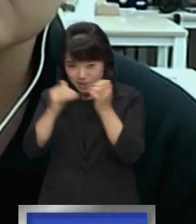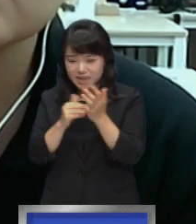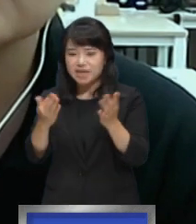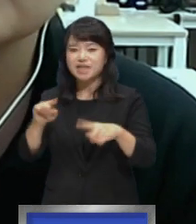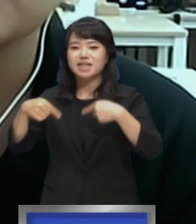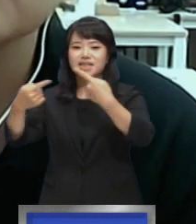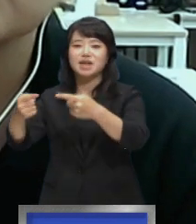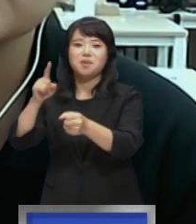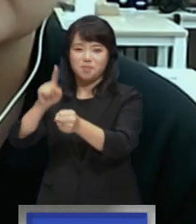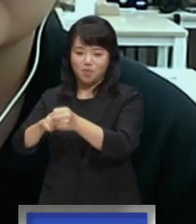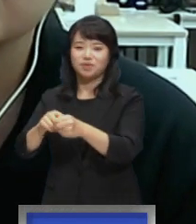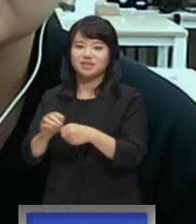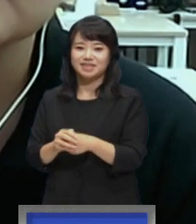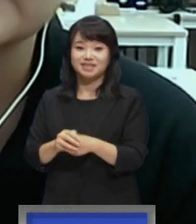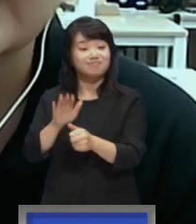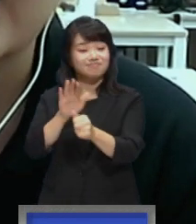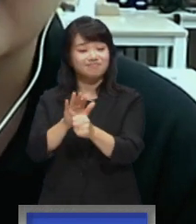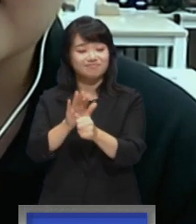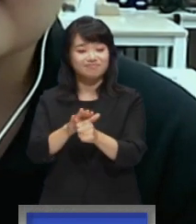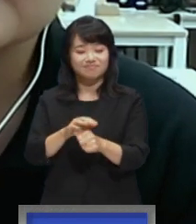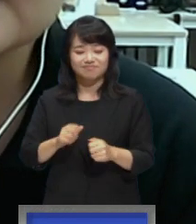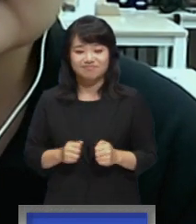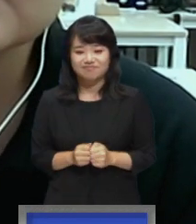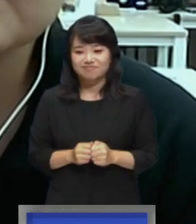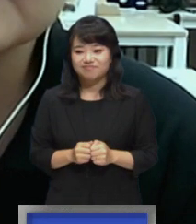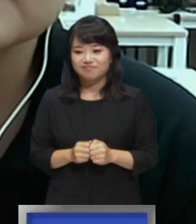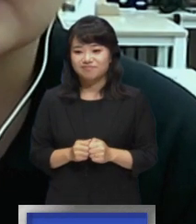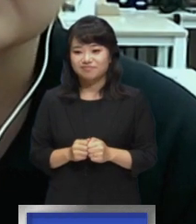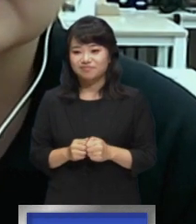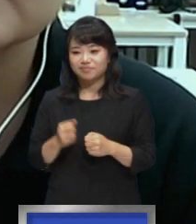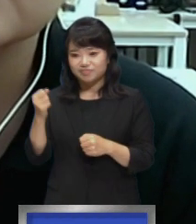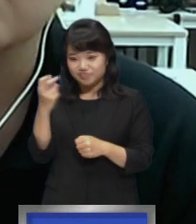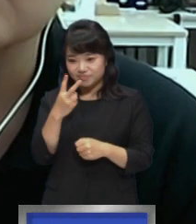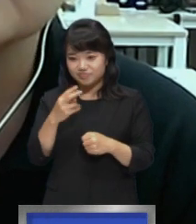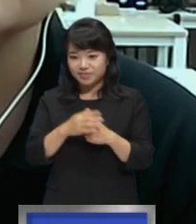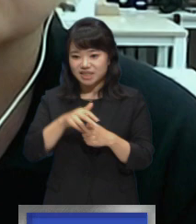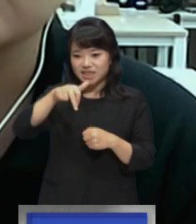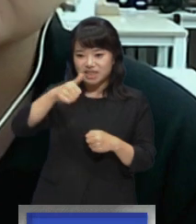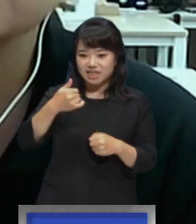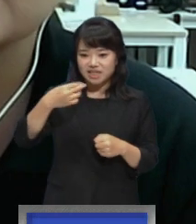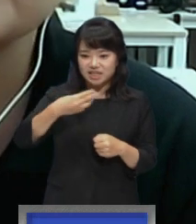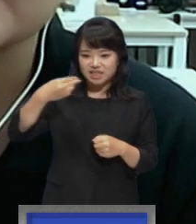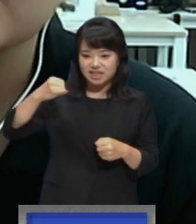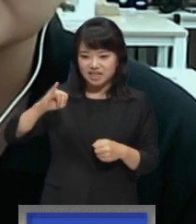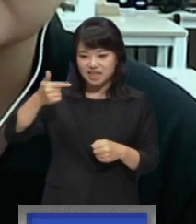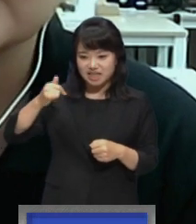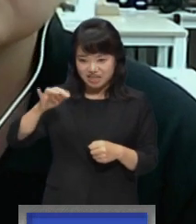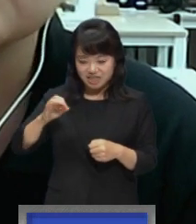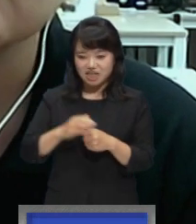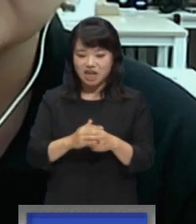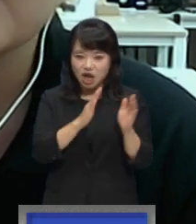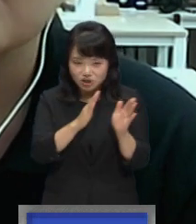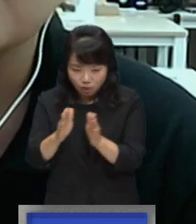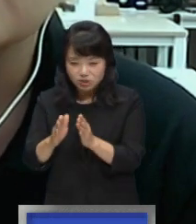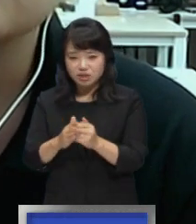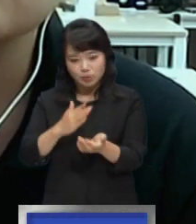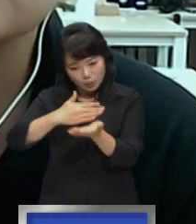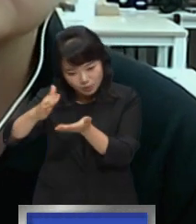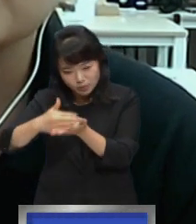일자리 창출을 목적으로 진행하고 있습니다. 클리닝 서비스 강제하는 정리정돈 수납 자격증을 탈 수